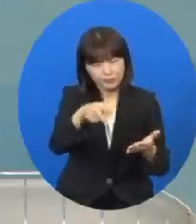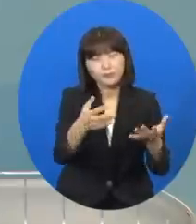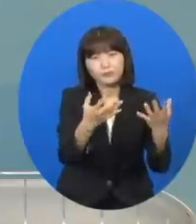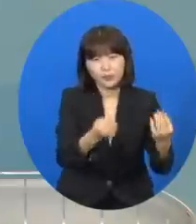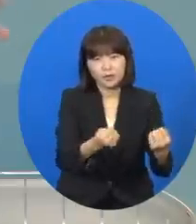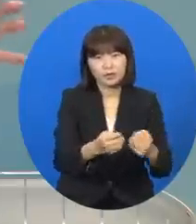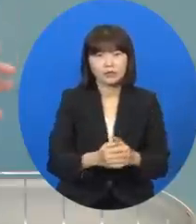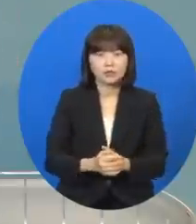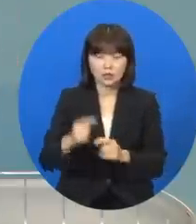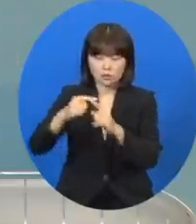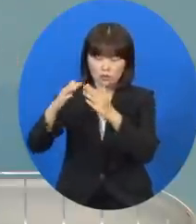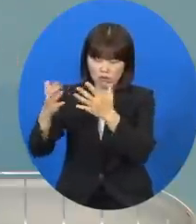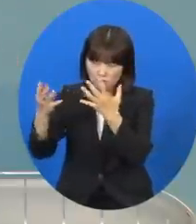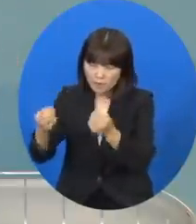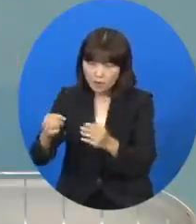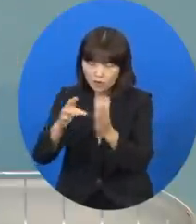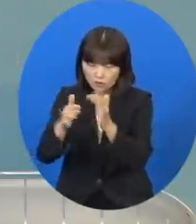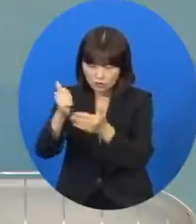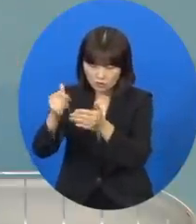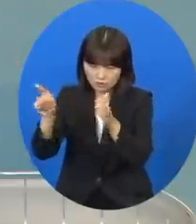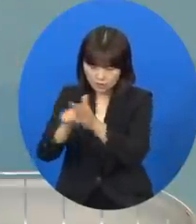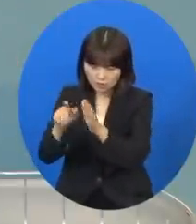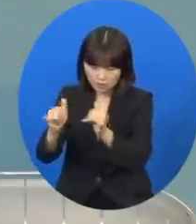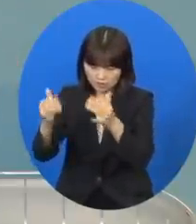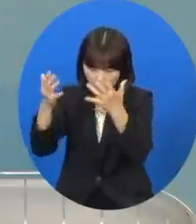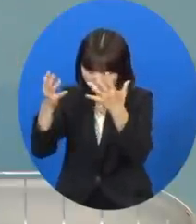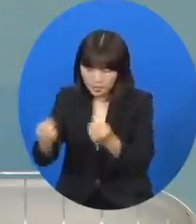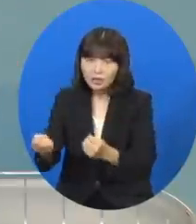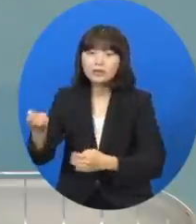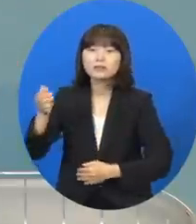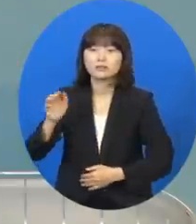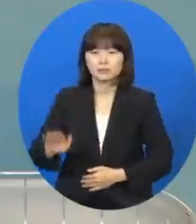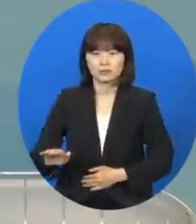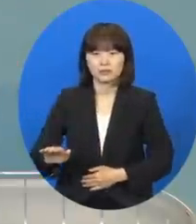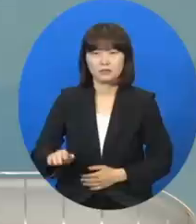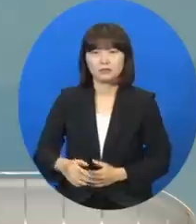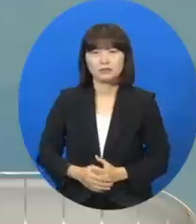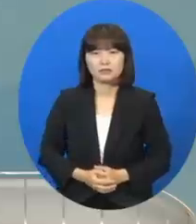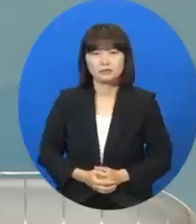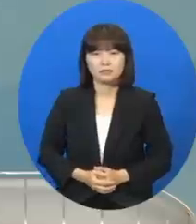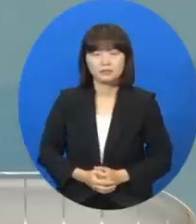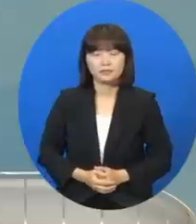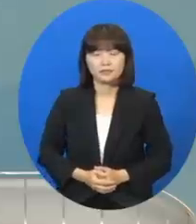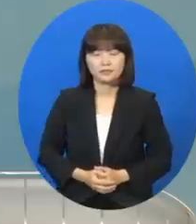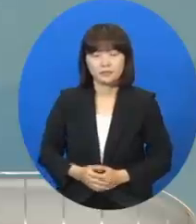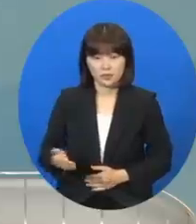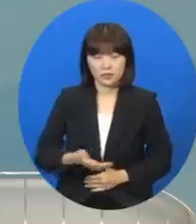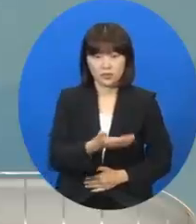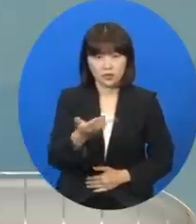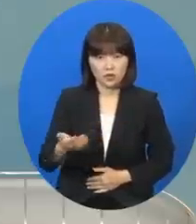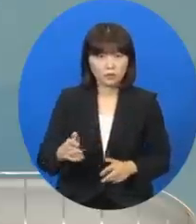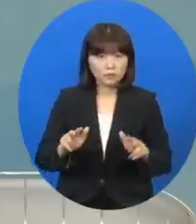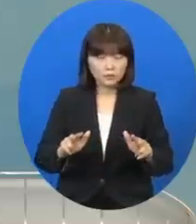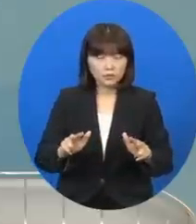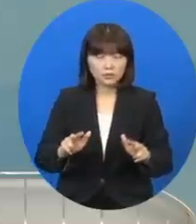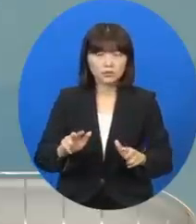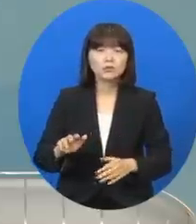많고 예수 믿는 사람도 많은데. 여러분, 이제는 정말